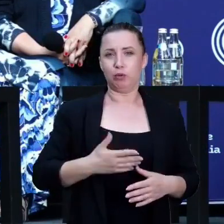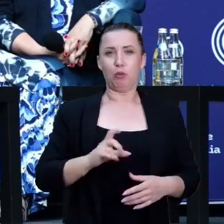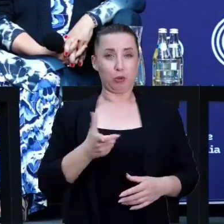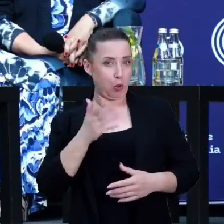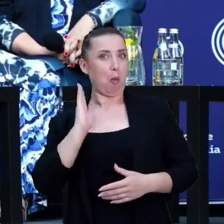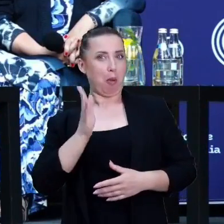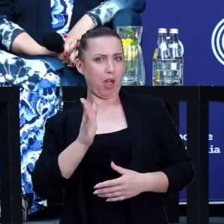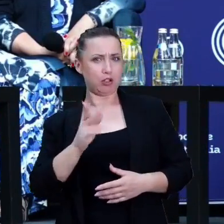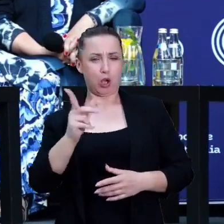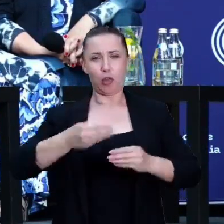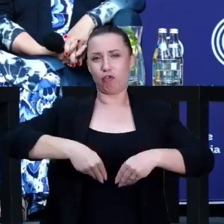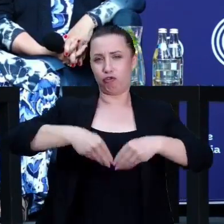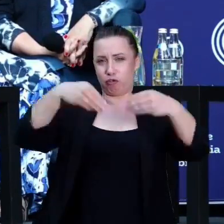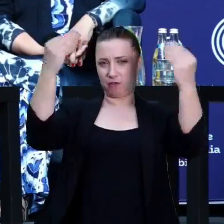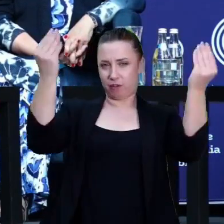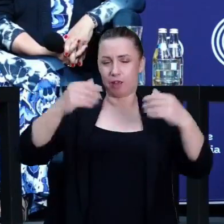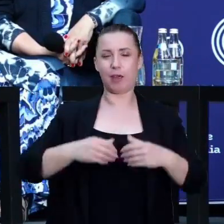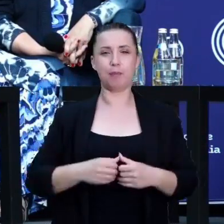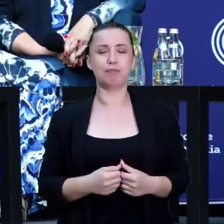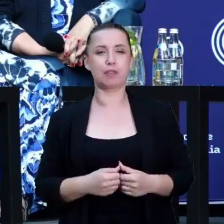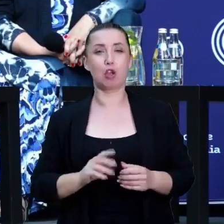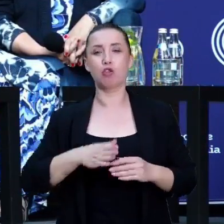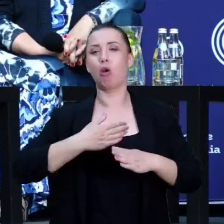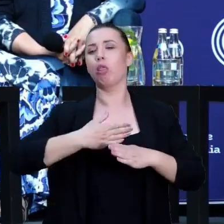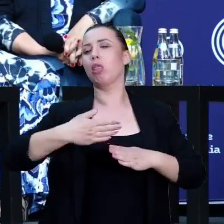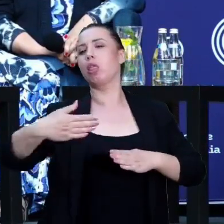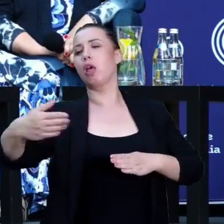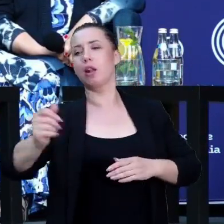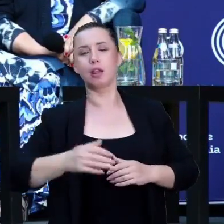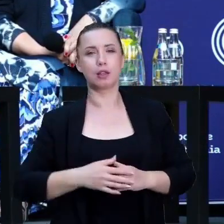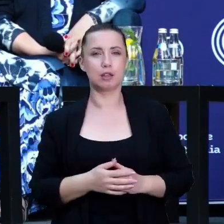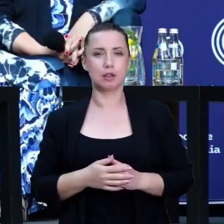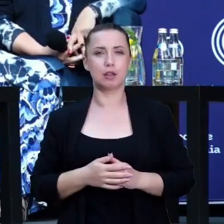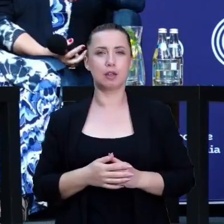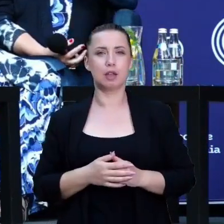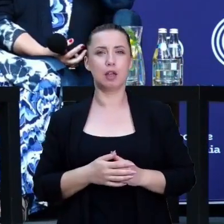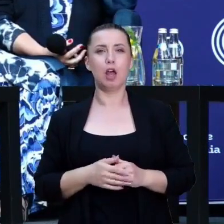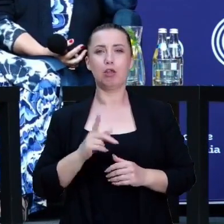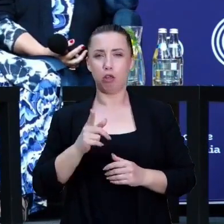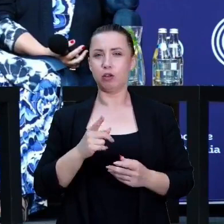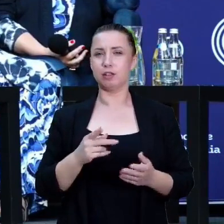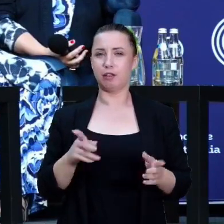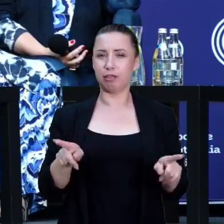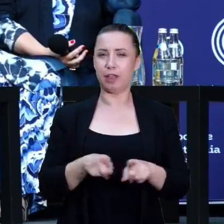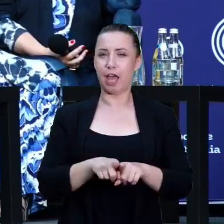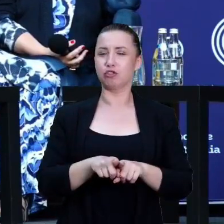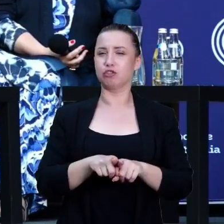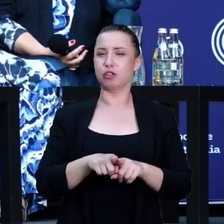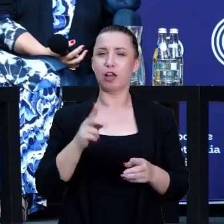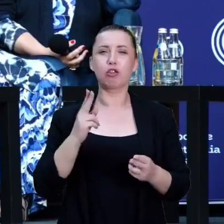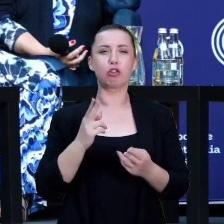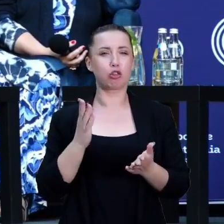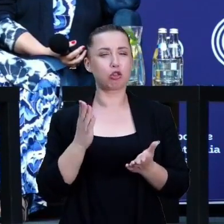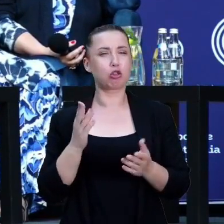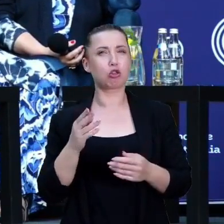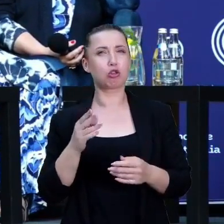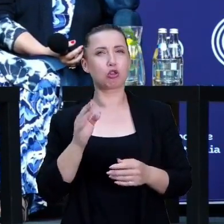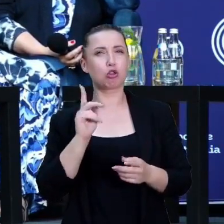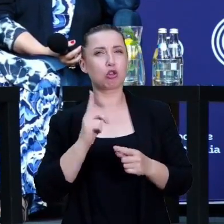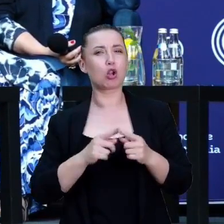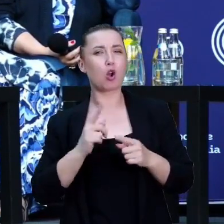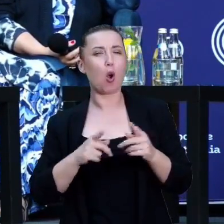podniecające, co z tego wyniknie dalej. I zawsze, zresztą to jest też taki rodzaj niezwykłej satysfakcji dla reżysera,